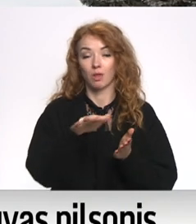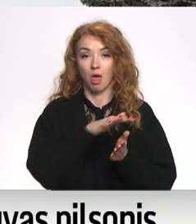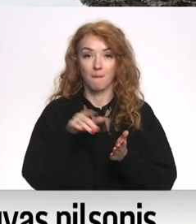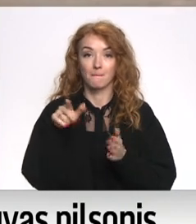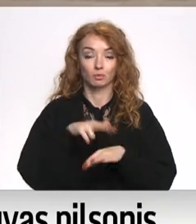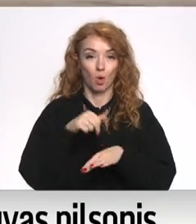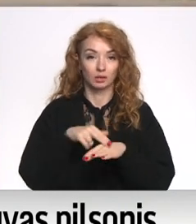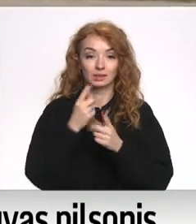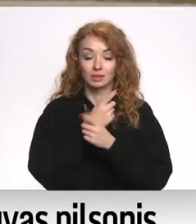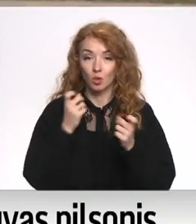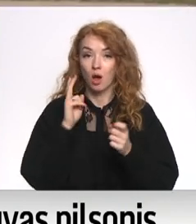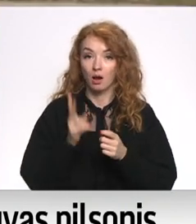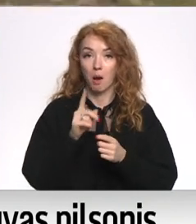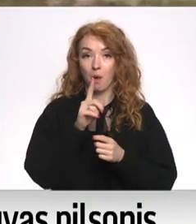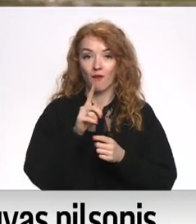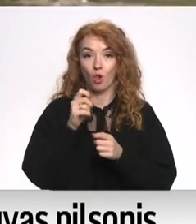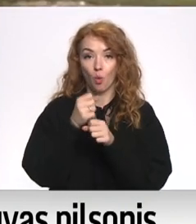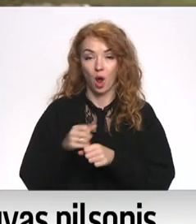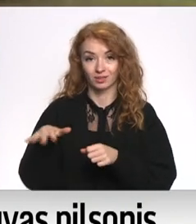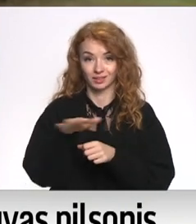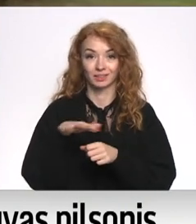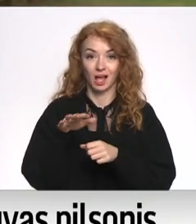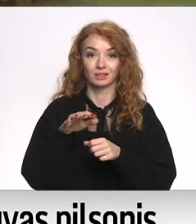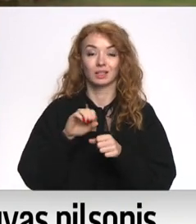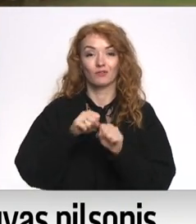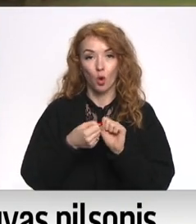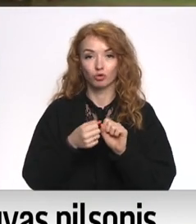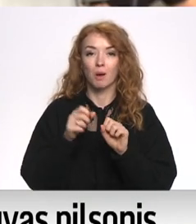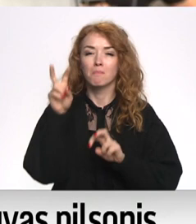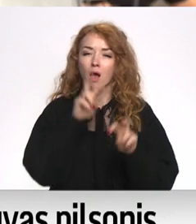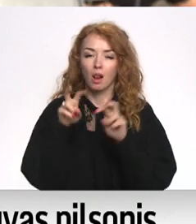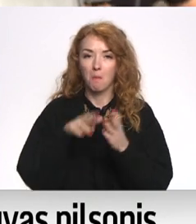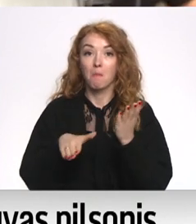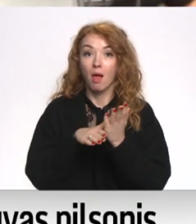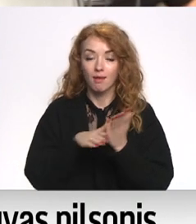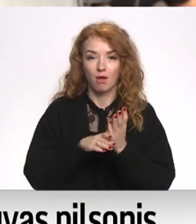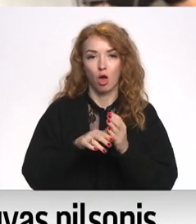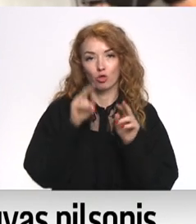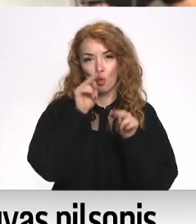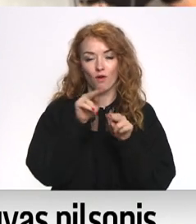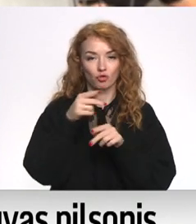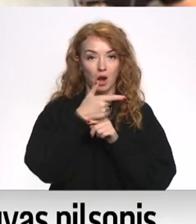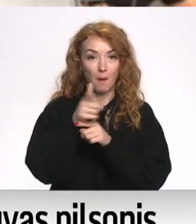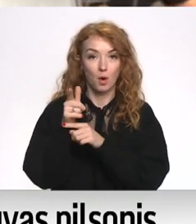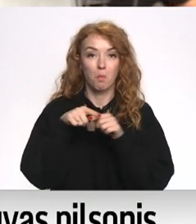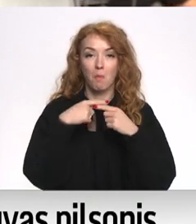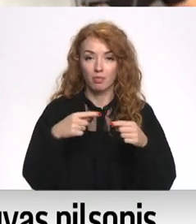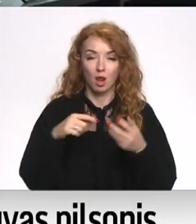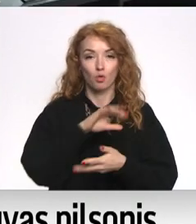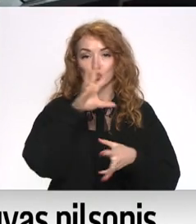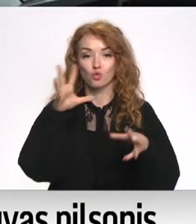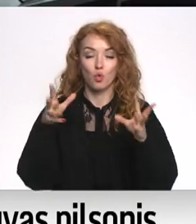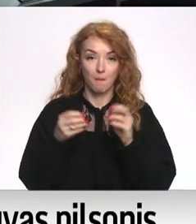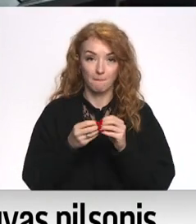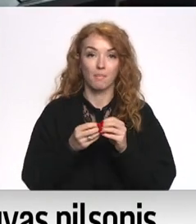policijā stāsta, ka Pāvilostas izvarotāju meklēšanā esot palīdzējuši video novērošanas kameru materiāli. Kopumā Dienvidkurzemes